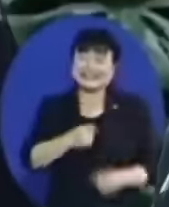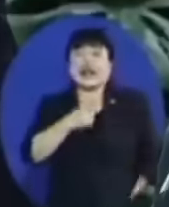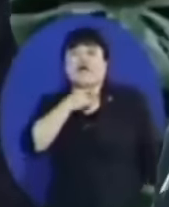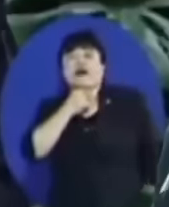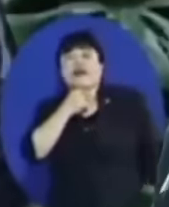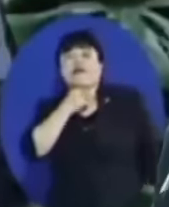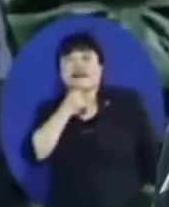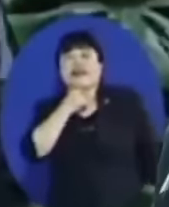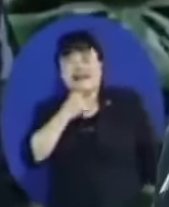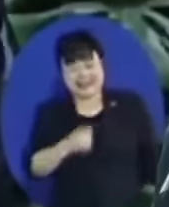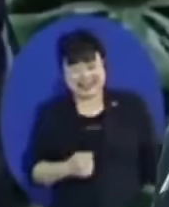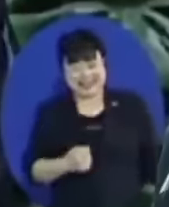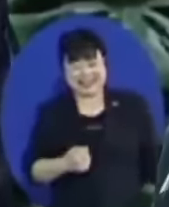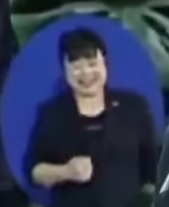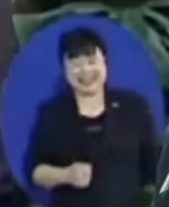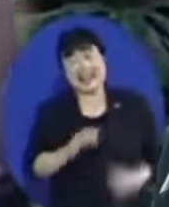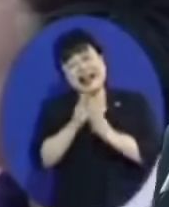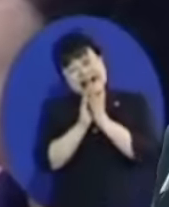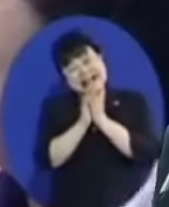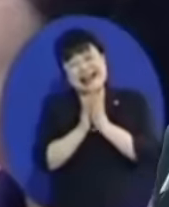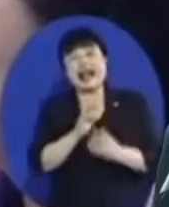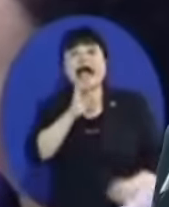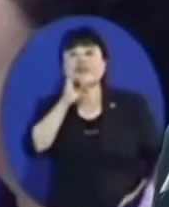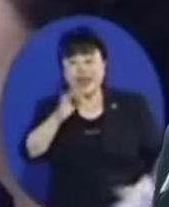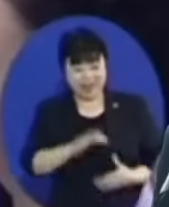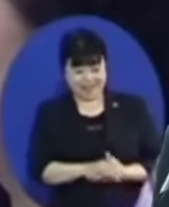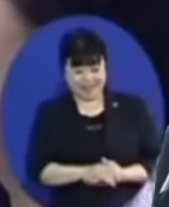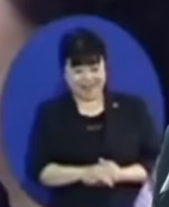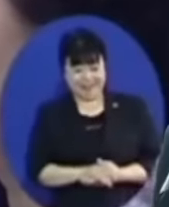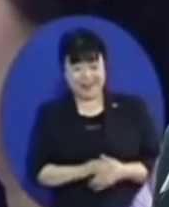재고 손을 들이고 소용없어요.